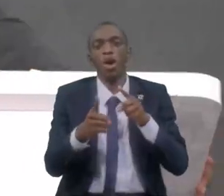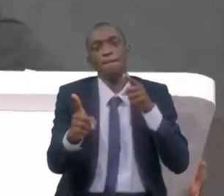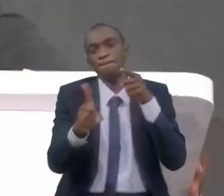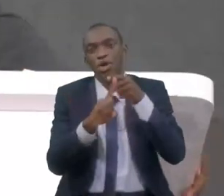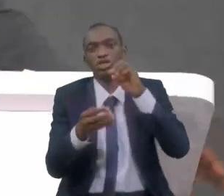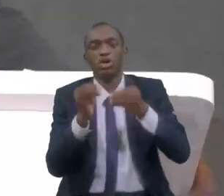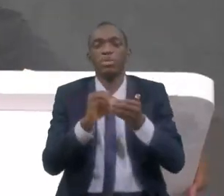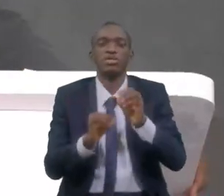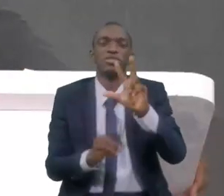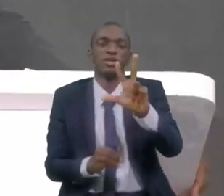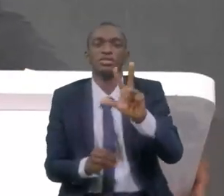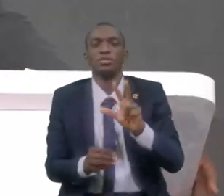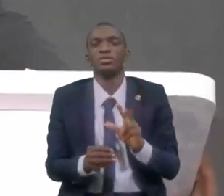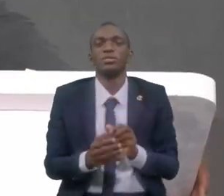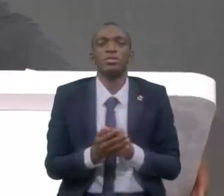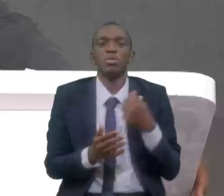Troisième point maintenant.